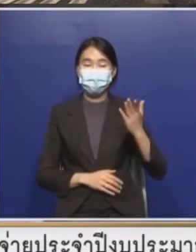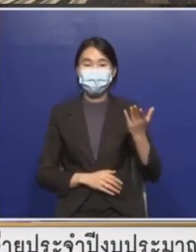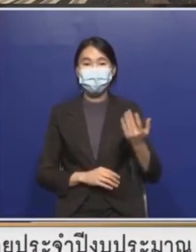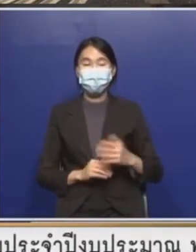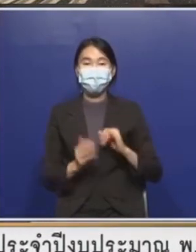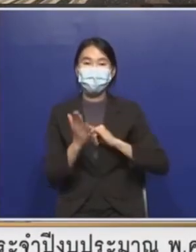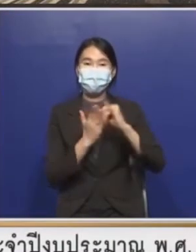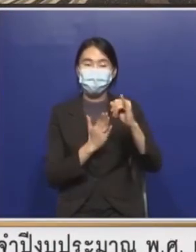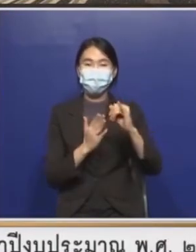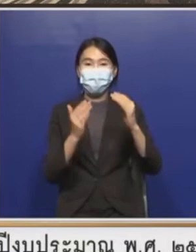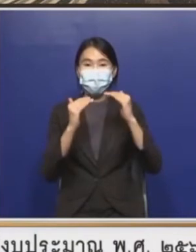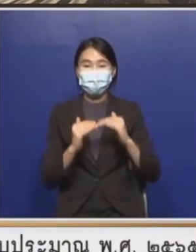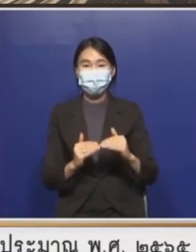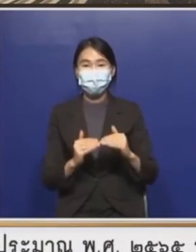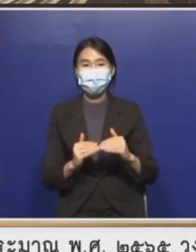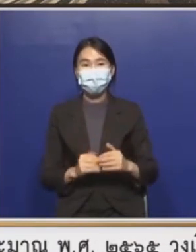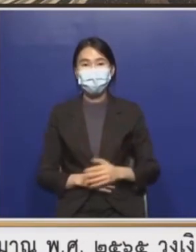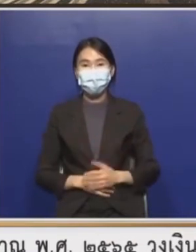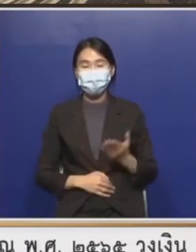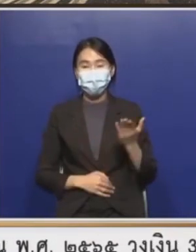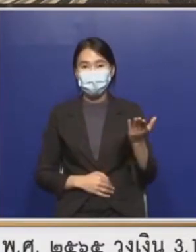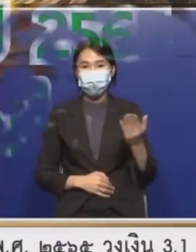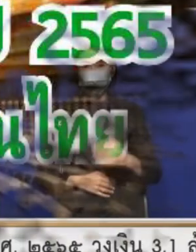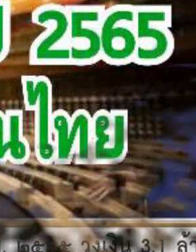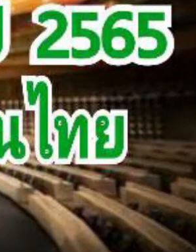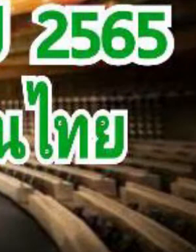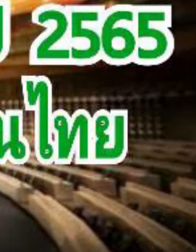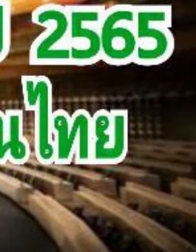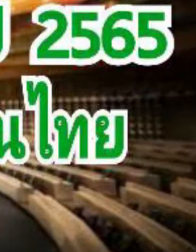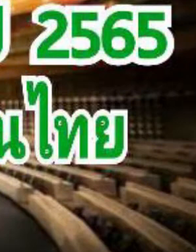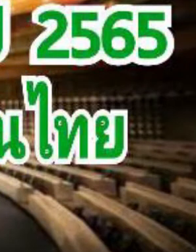ครับถูกต้องครับต่อไปพรรคพลังท้องถิ่นไทย1คนครับ